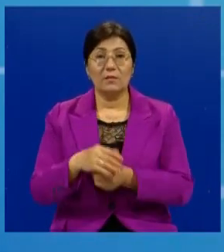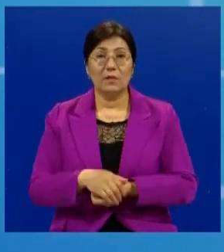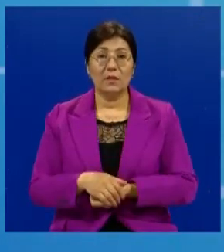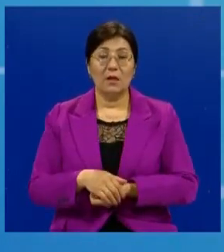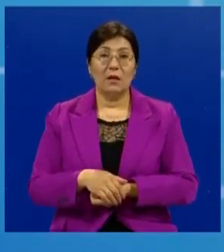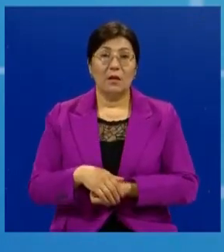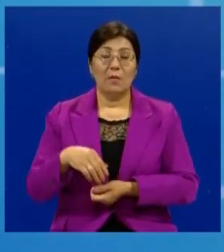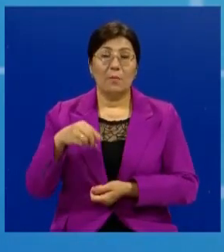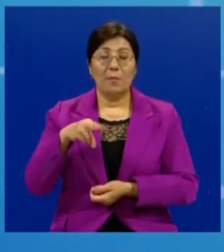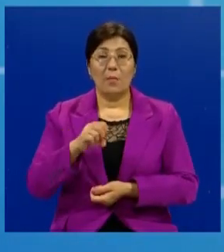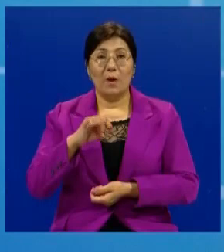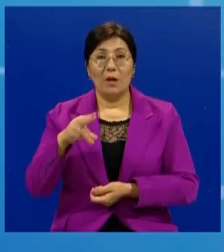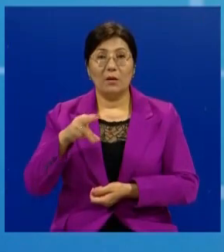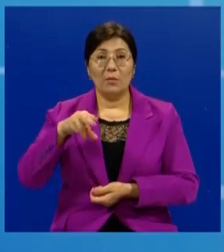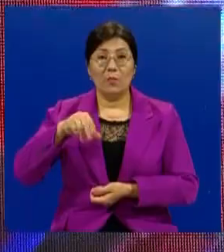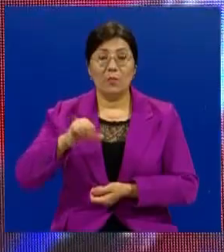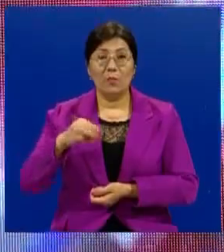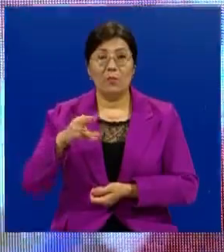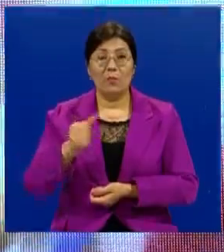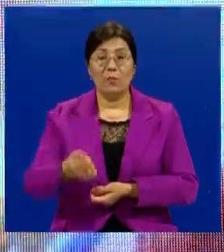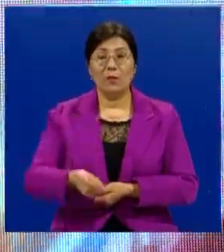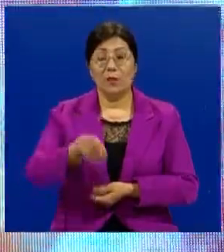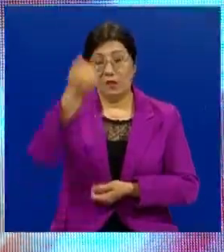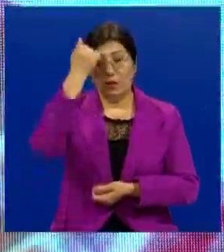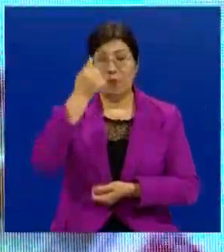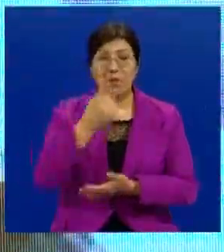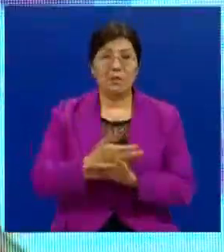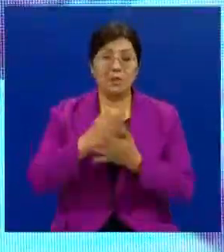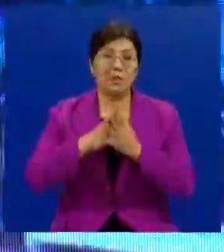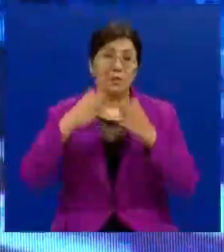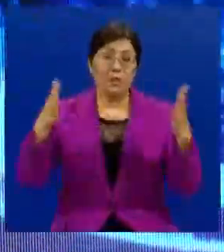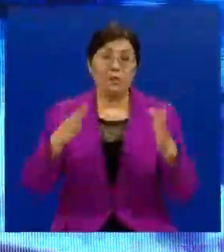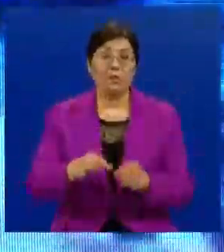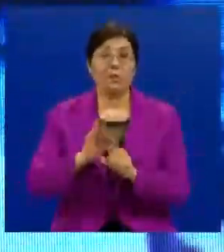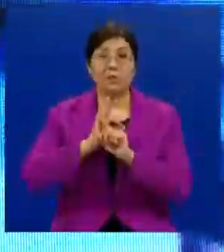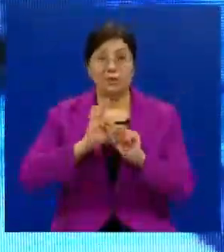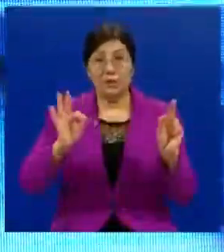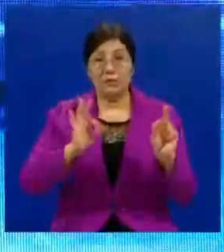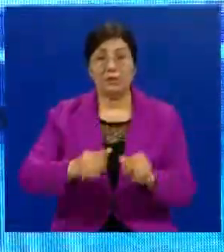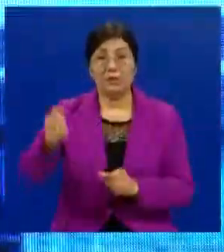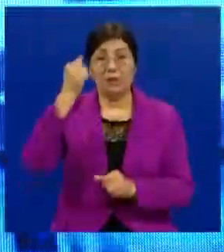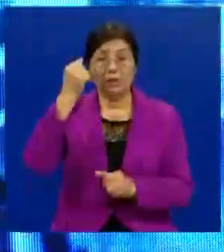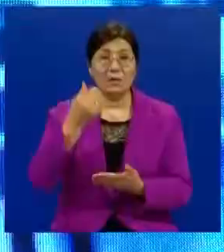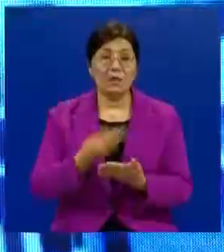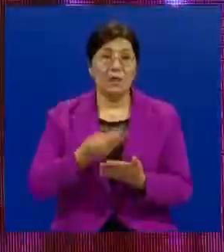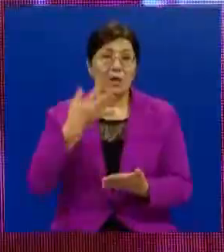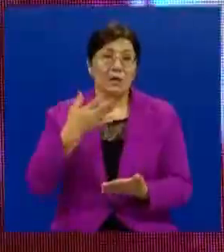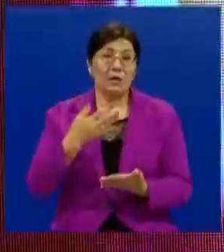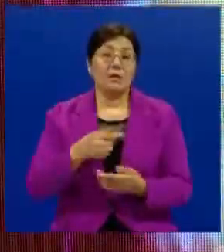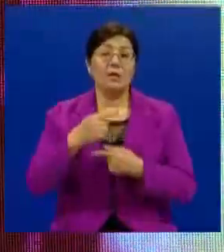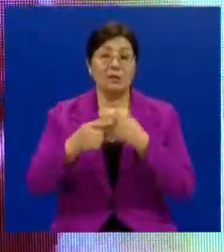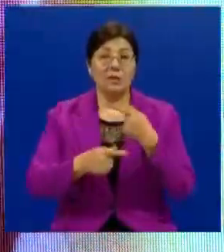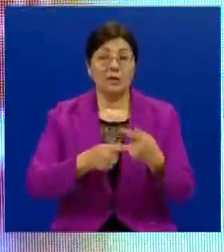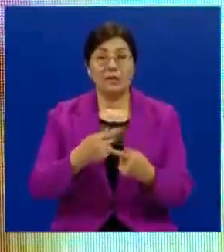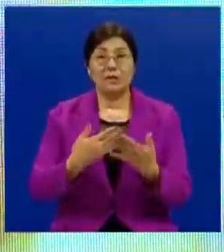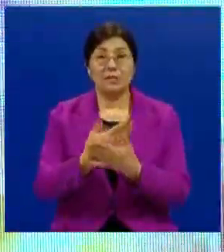называть парком имени Пушкина. Спасибо вам большое за эти уникальные воспоминания. Дорогие телезрители, мы продолжаем